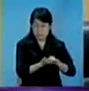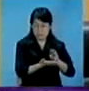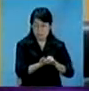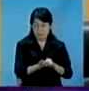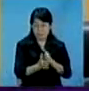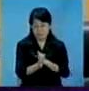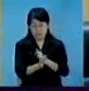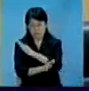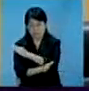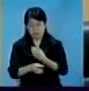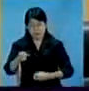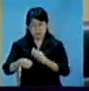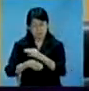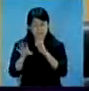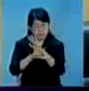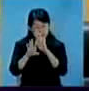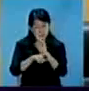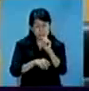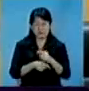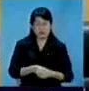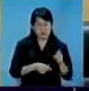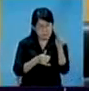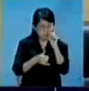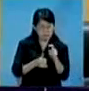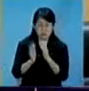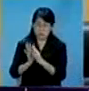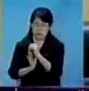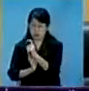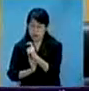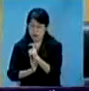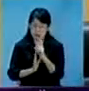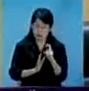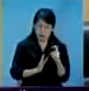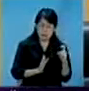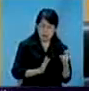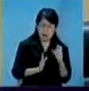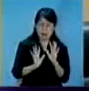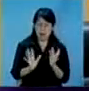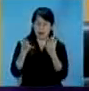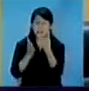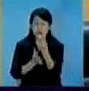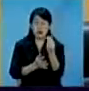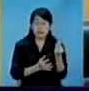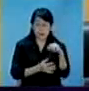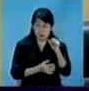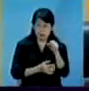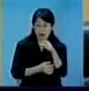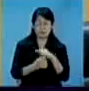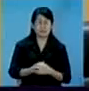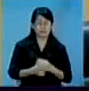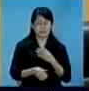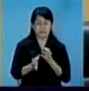มาก่อนหน้านั้นเล็กน้อยว่าท่านสงสัยในตัวเลขผู้บาดเจ็บผู้ล้มตายและผู้สูญหายผ